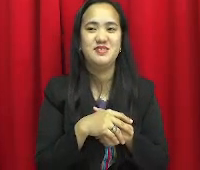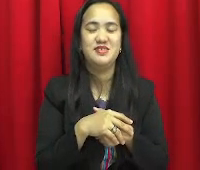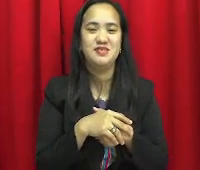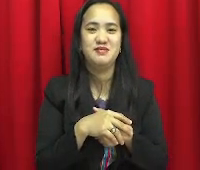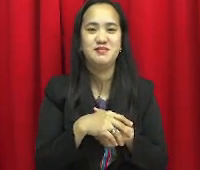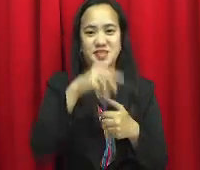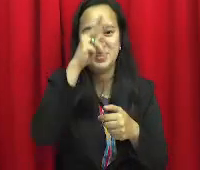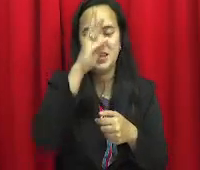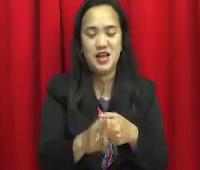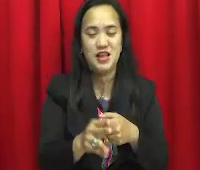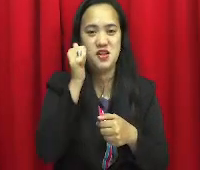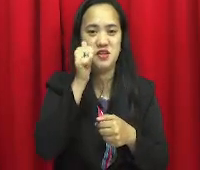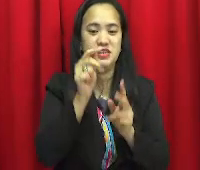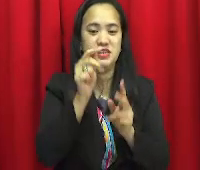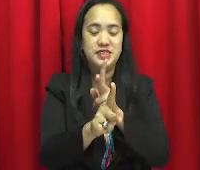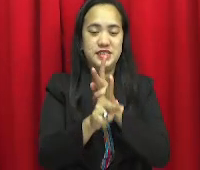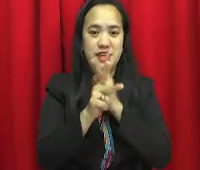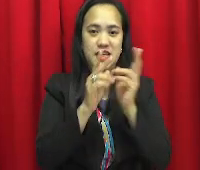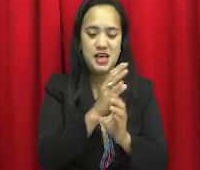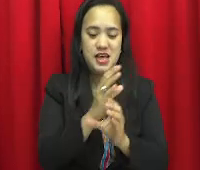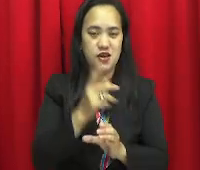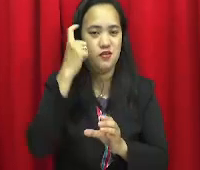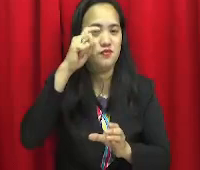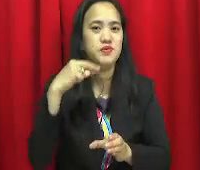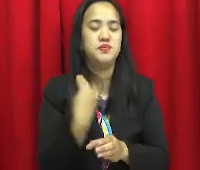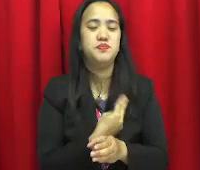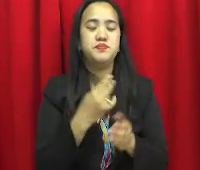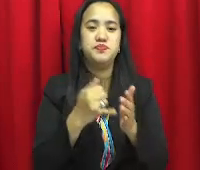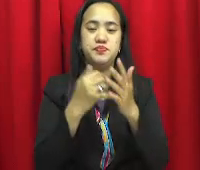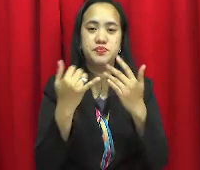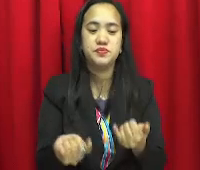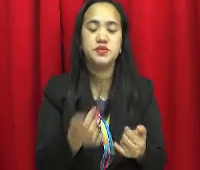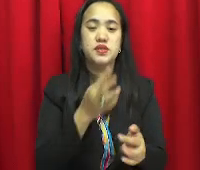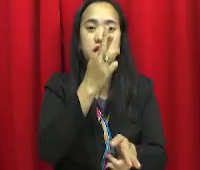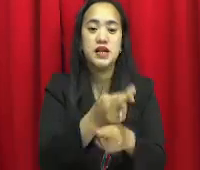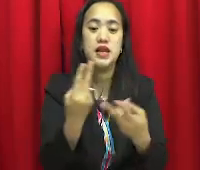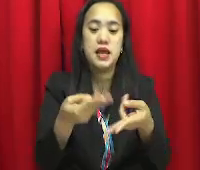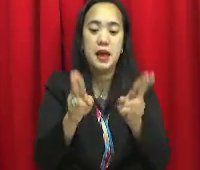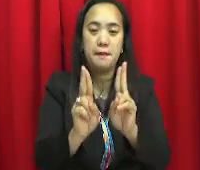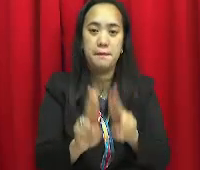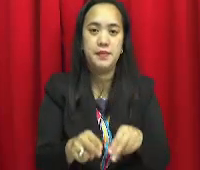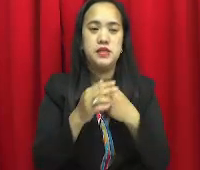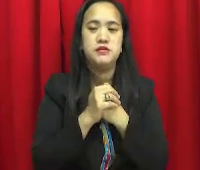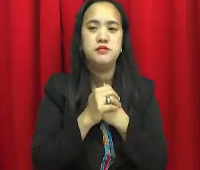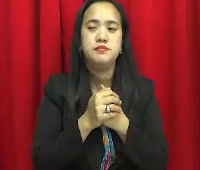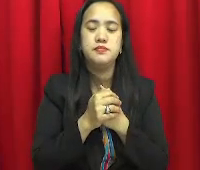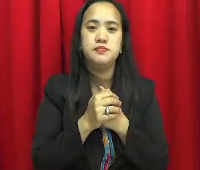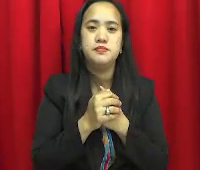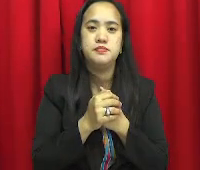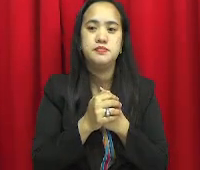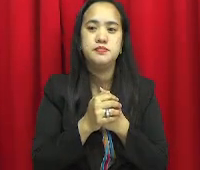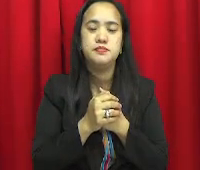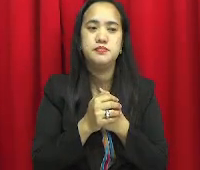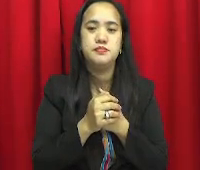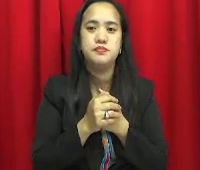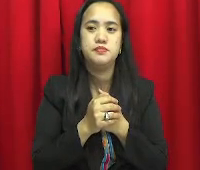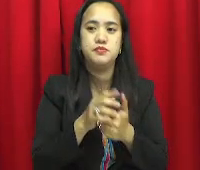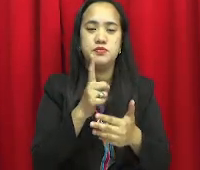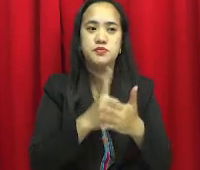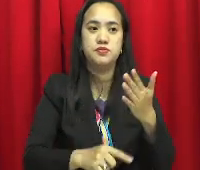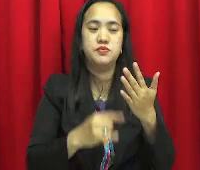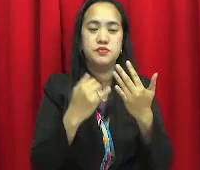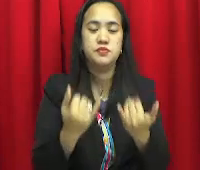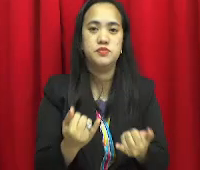Iniingatan tayo. But, you know, it's really, you know, happening. Ginagawa ko yan. So, what I'm saying is, parang ganun yung